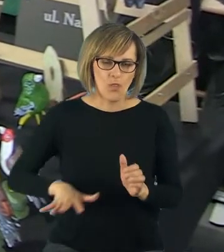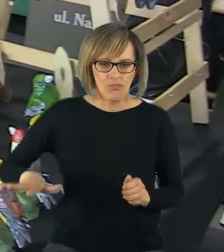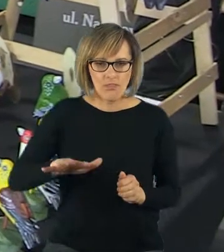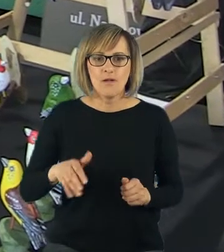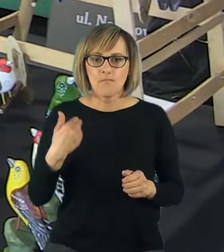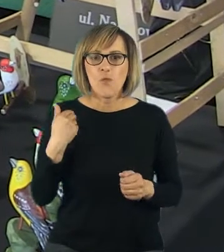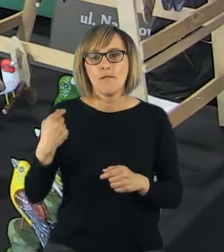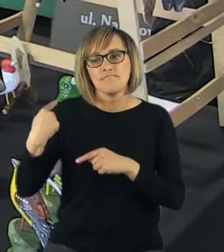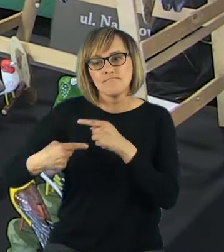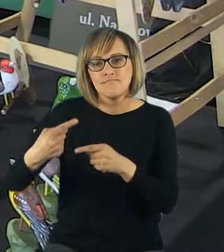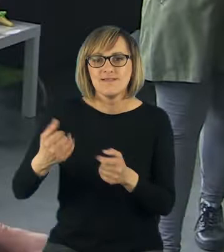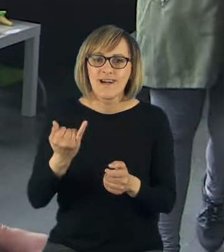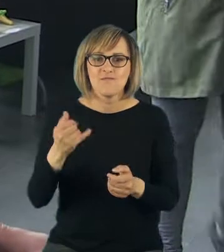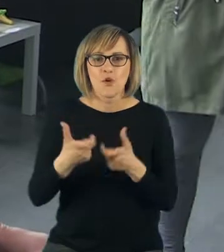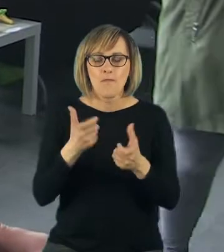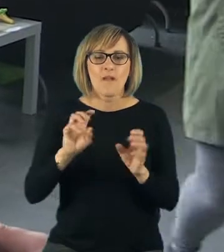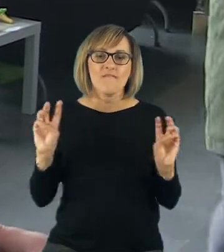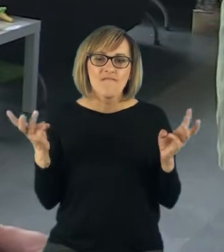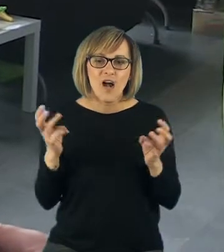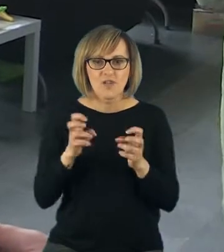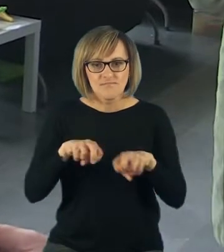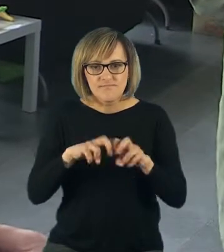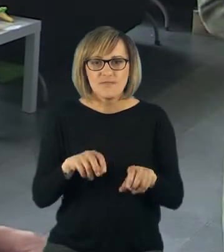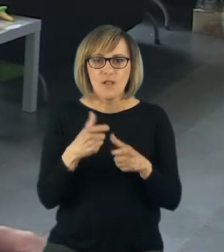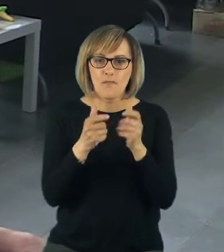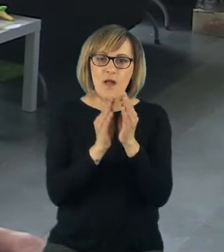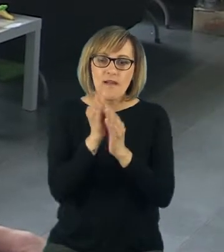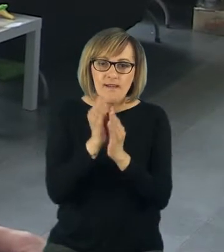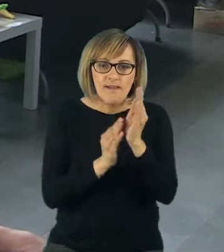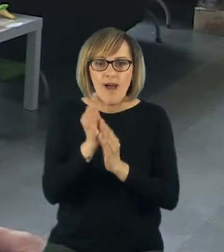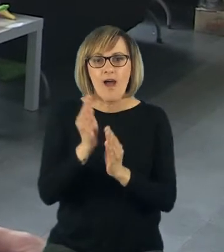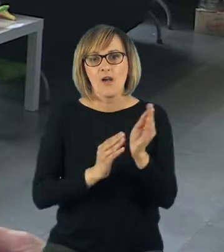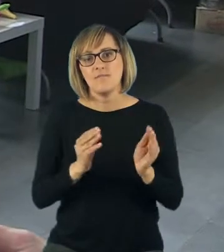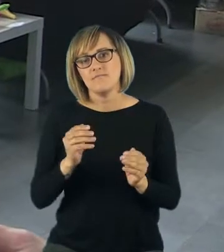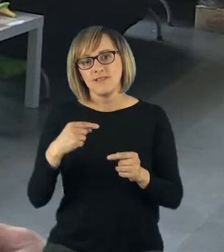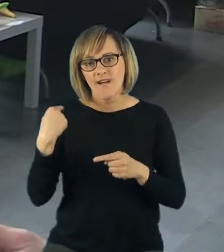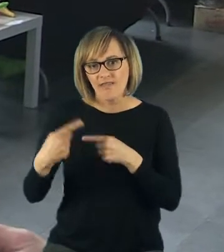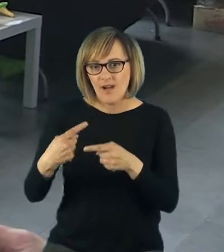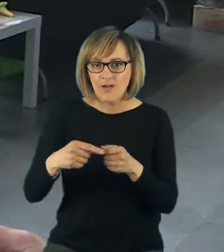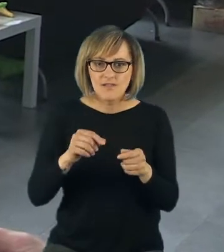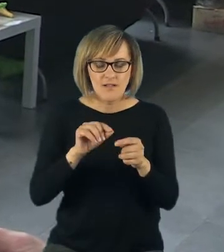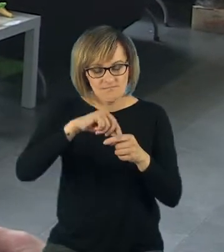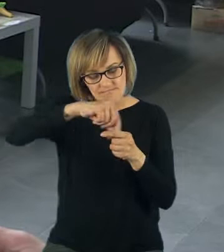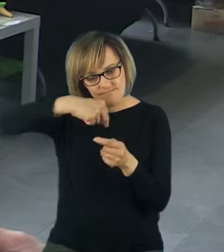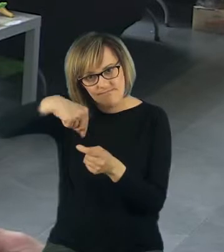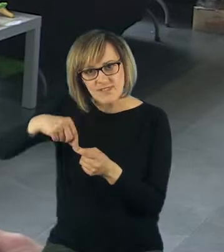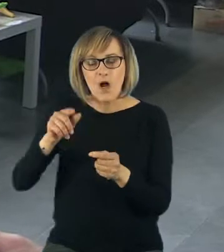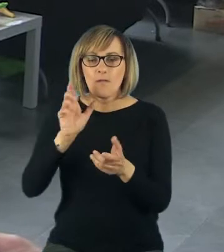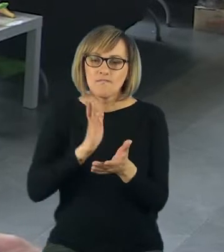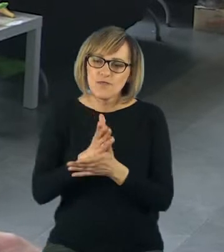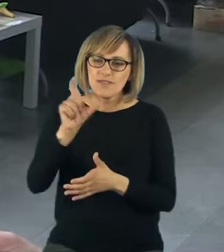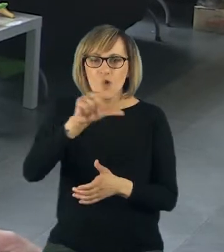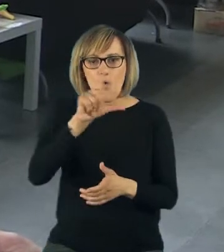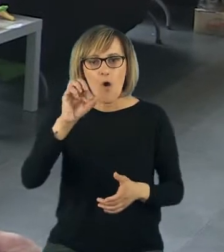warsztaty tradycyjnej plastyki obrzędowej. Można wykonać sobie pisankę tradycyjną metodą wycinanki łowickiej, przygotować